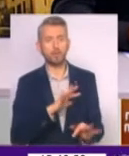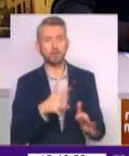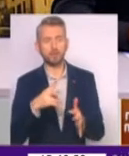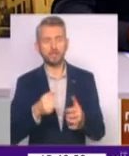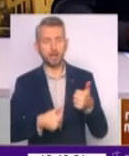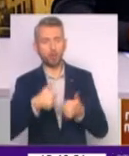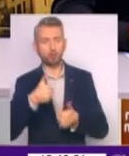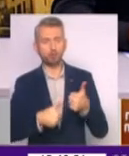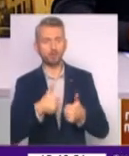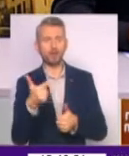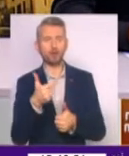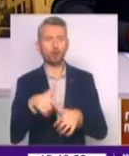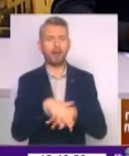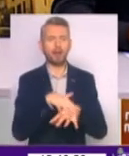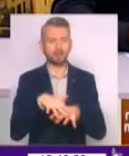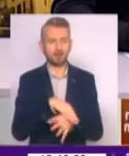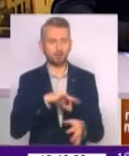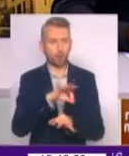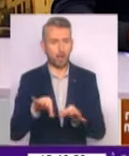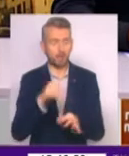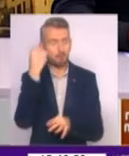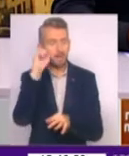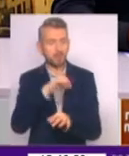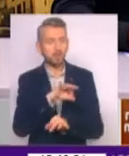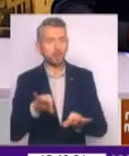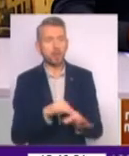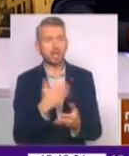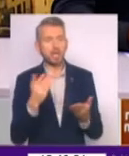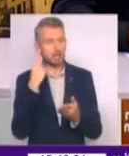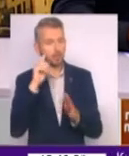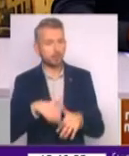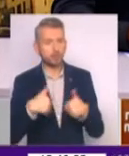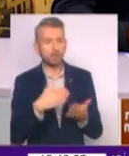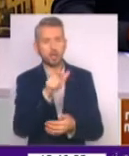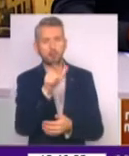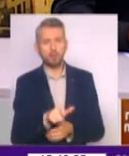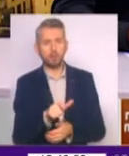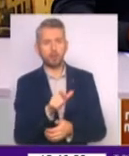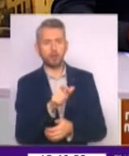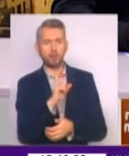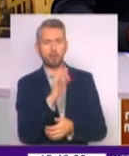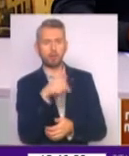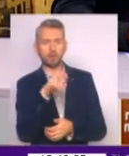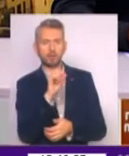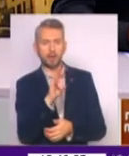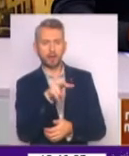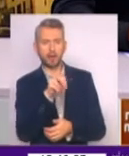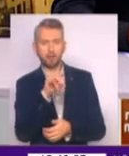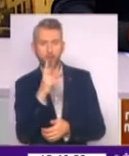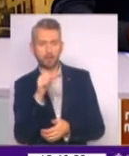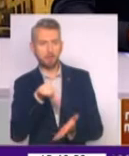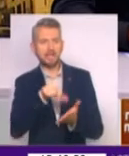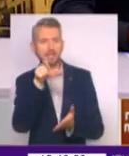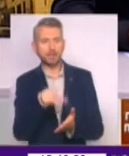конкурсі громадських проєктів, переміг проєкт, який ініціював Богдан Ліпявка, представник Асоціації велосипедистів